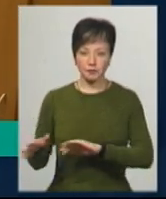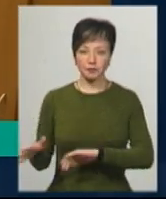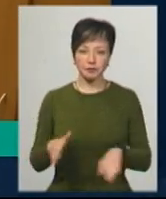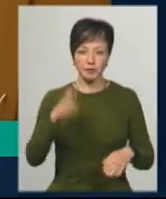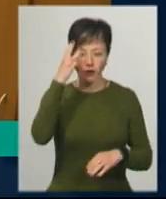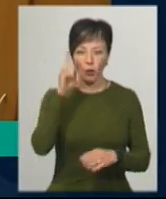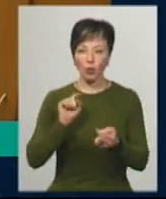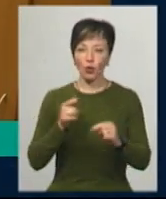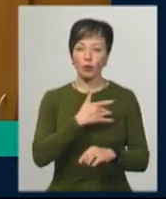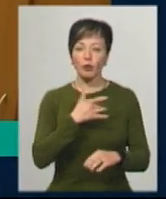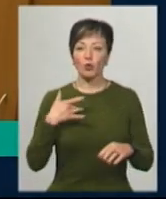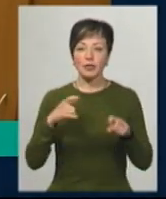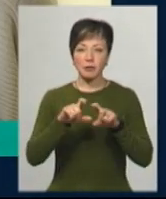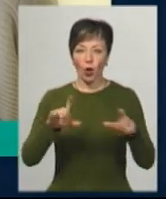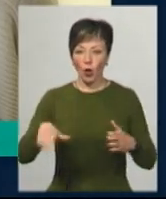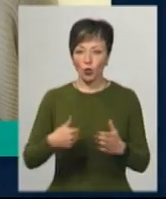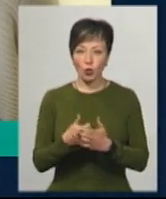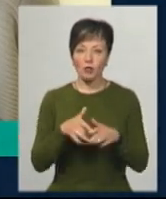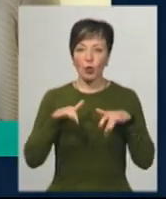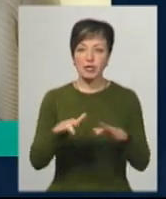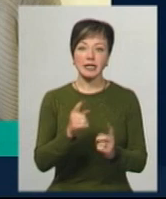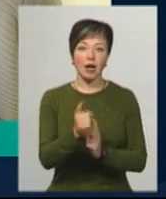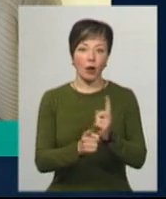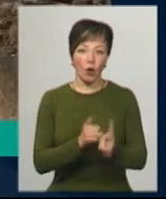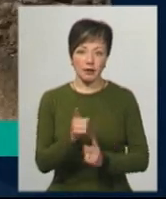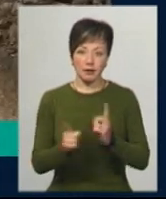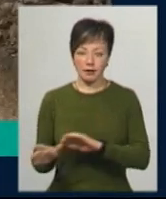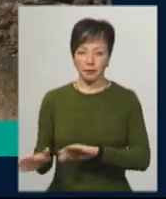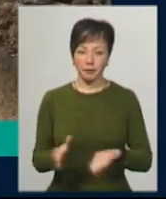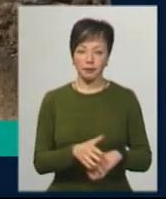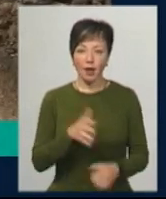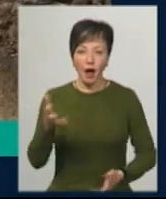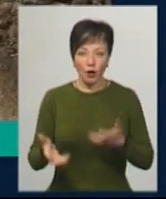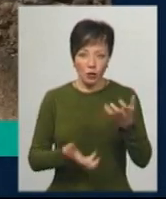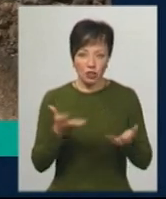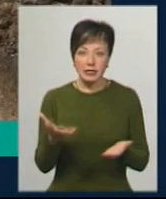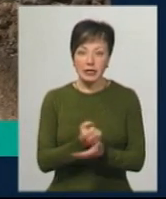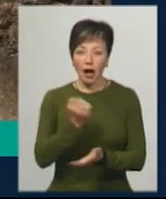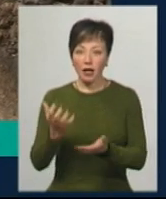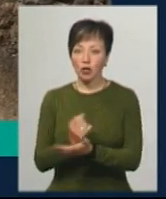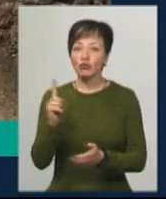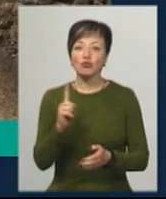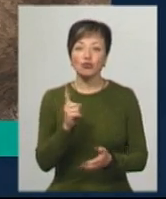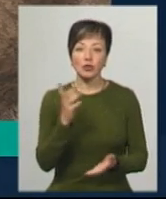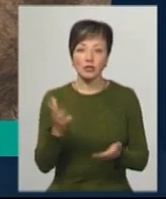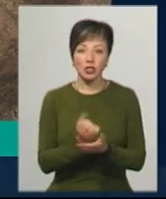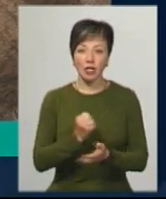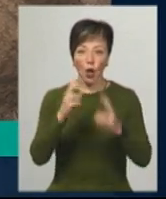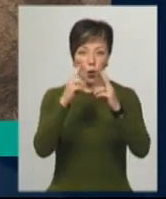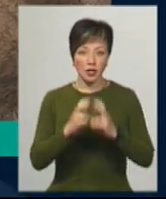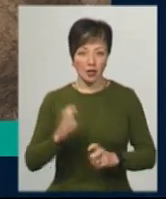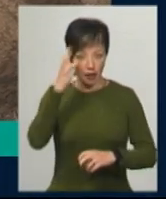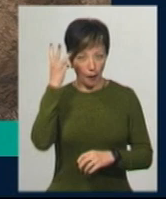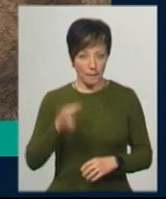Хмельницький протитуберкульозний диспансер досі у процесі реорганізації. Археологічні знахідки. Що віднайшли дослідники на